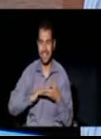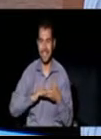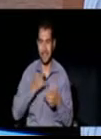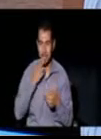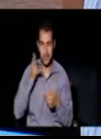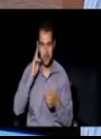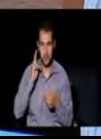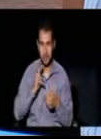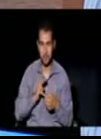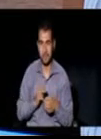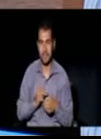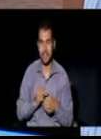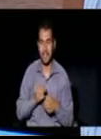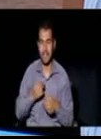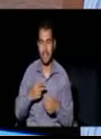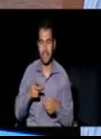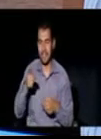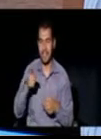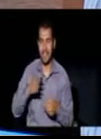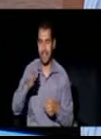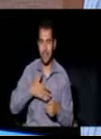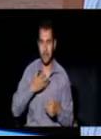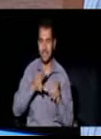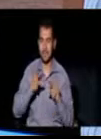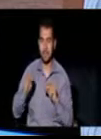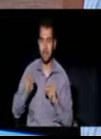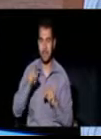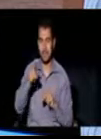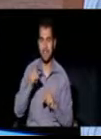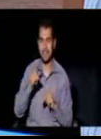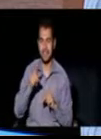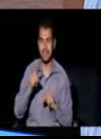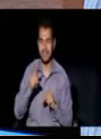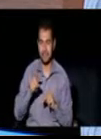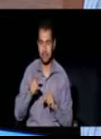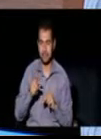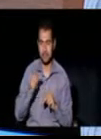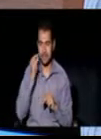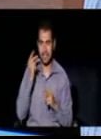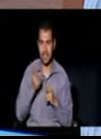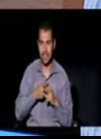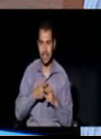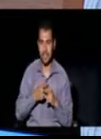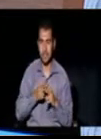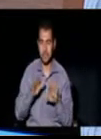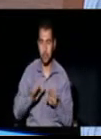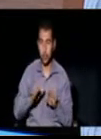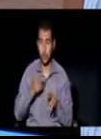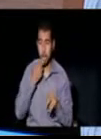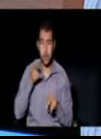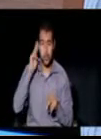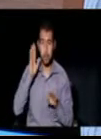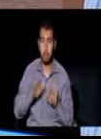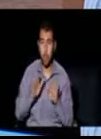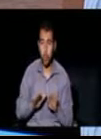بشكل كبير جدا، وحاسس يعني نفسي اساعدهم، لان هم فعلا يعني ناس اثبتت نفسها في كل المجالات خلاص يعني. وبدات بقى